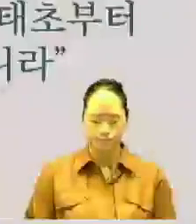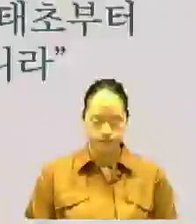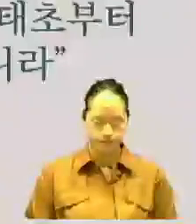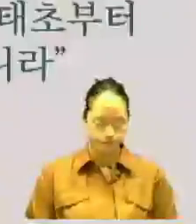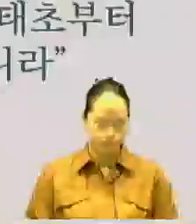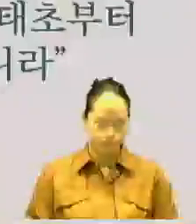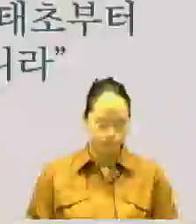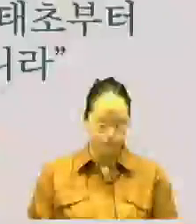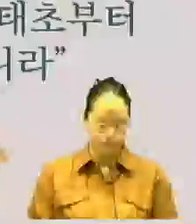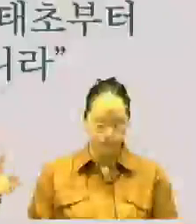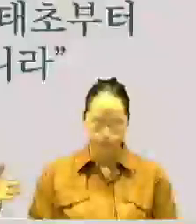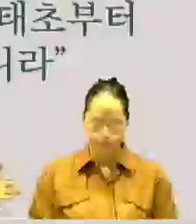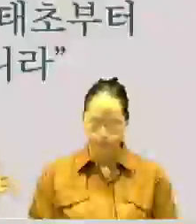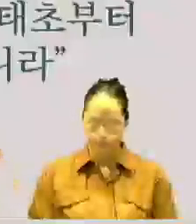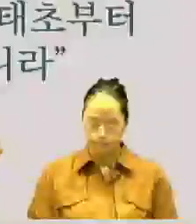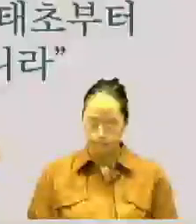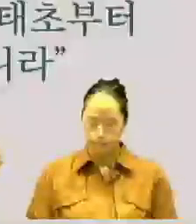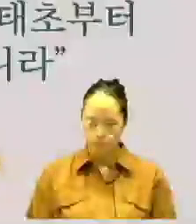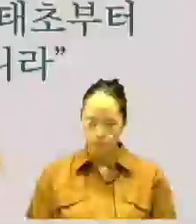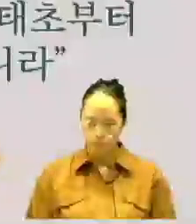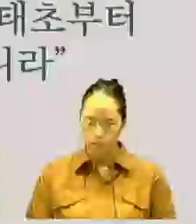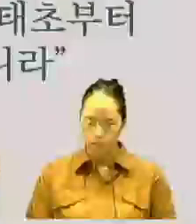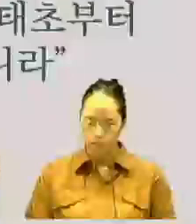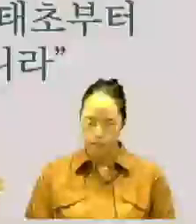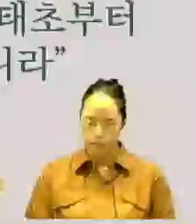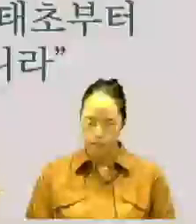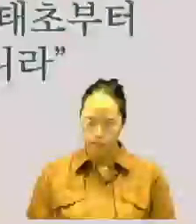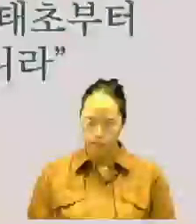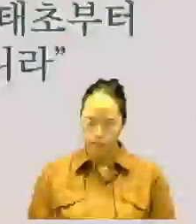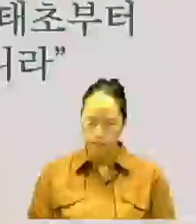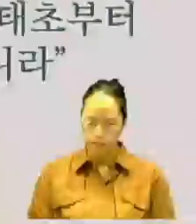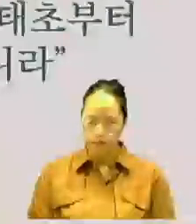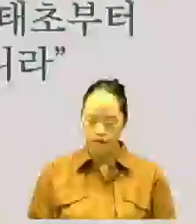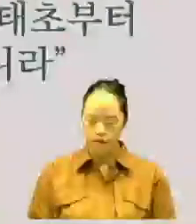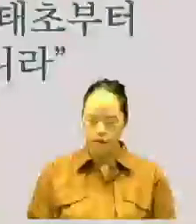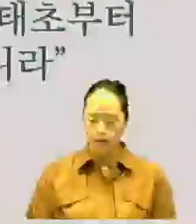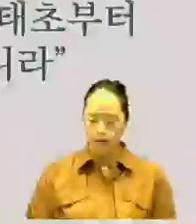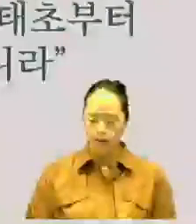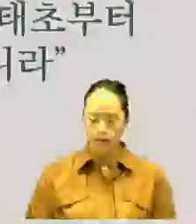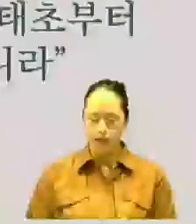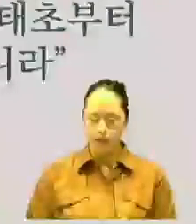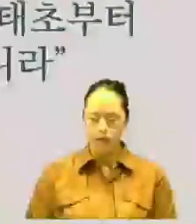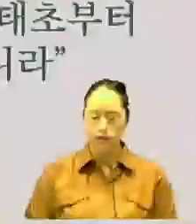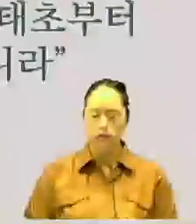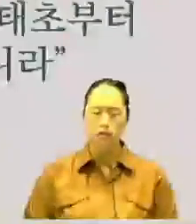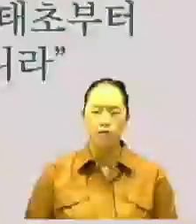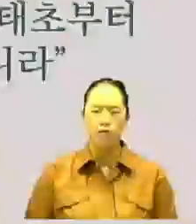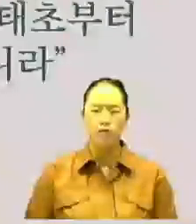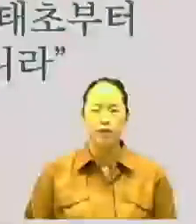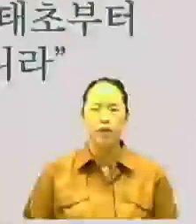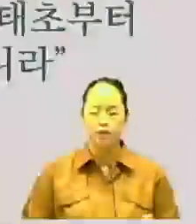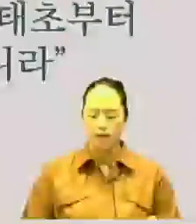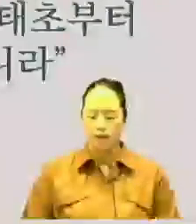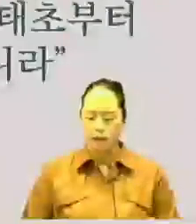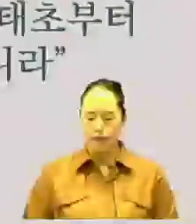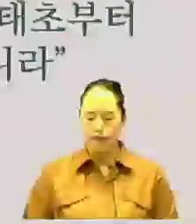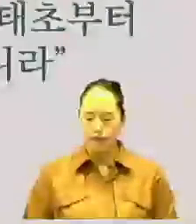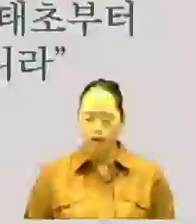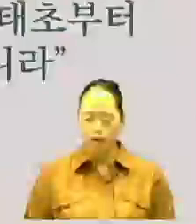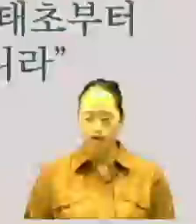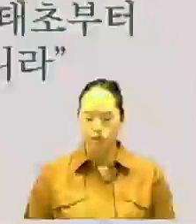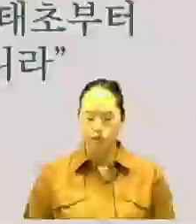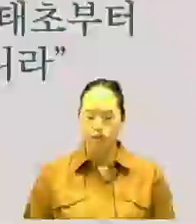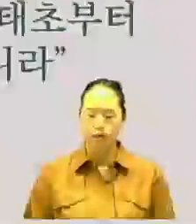不能够来预言并且成就的。四节里边说呢，谁能行作成就这事